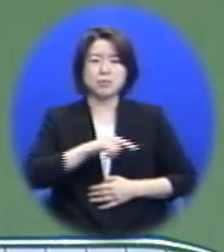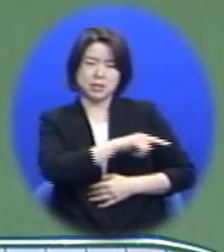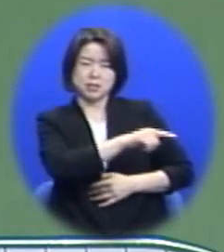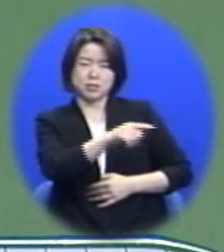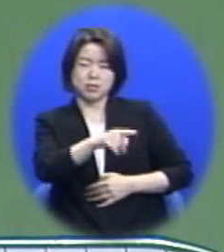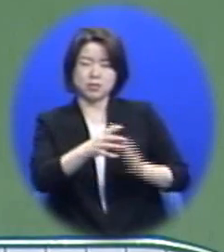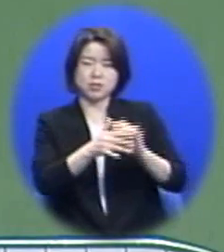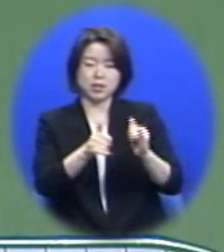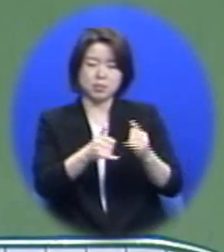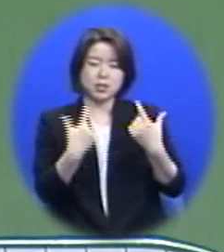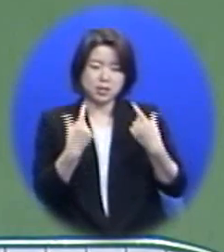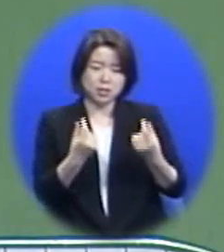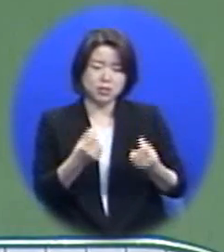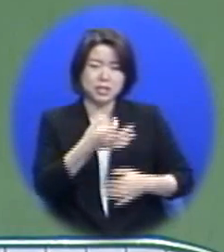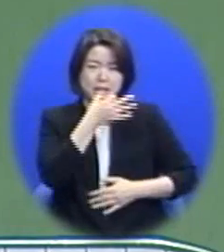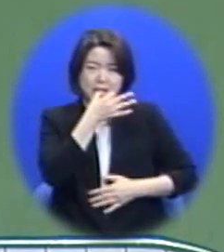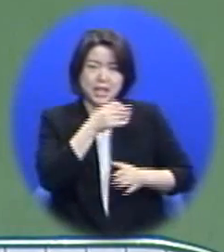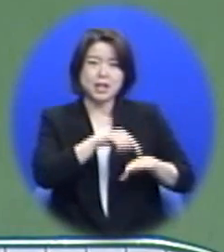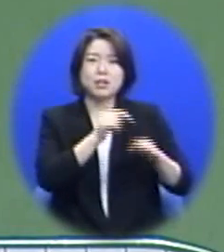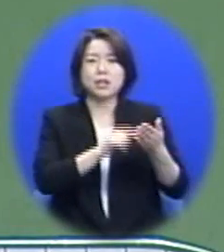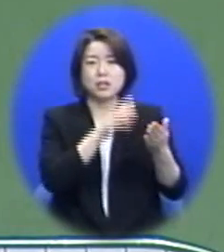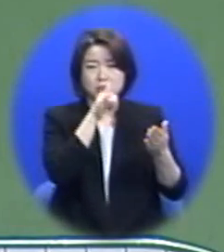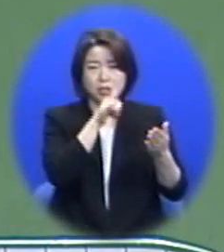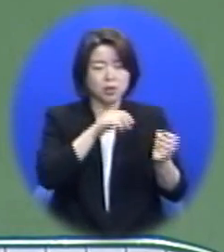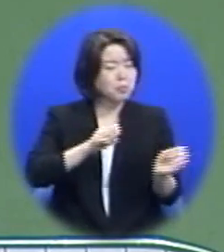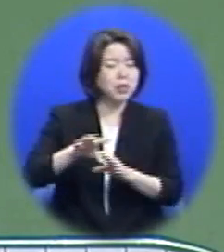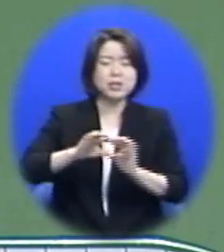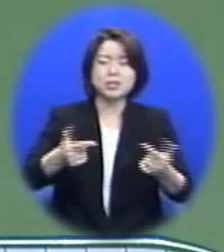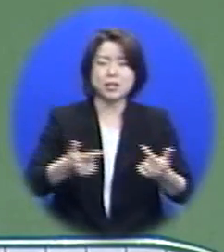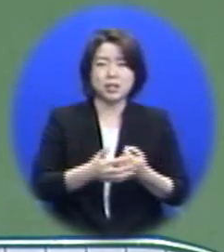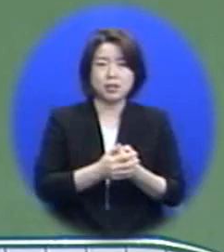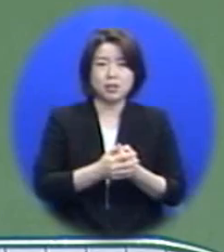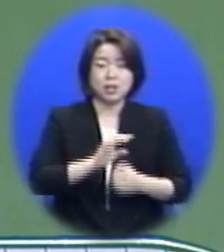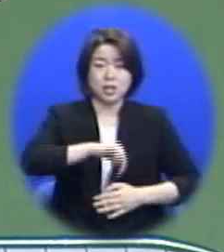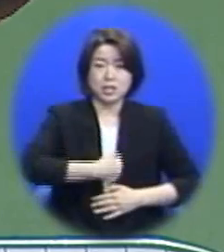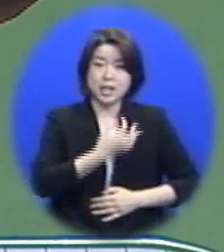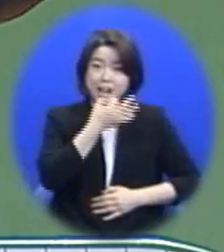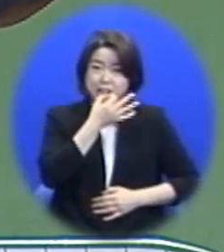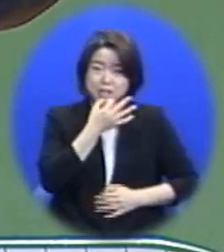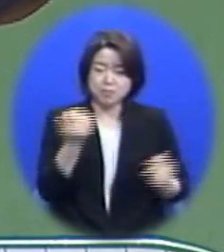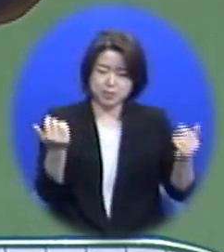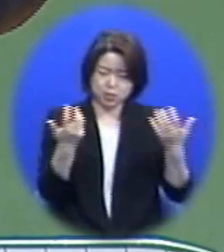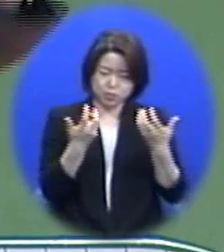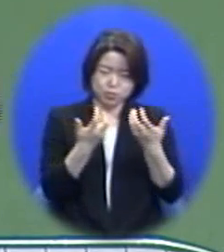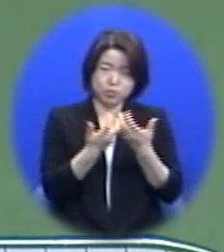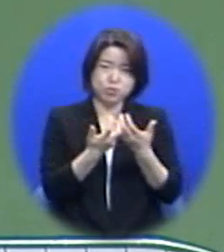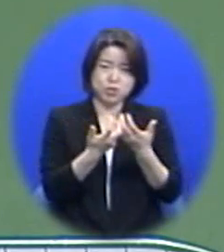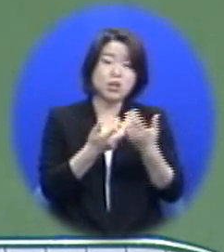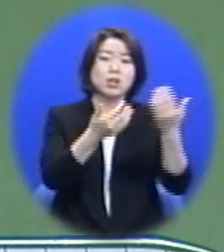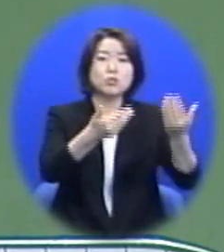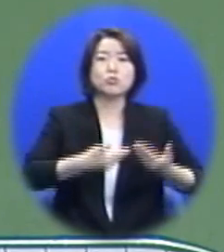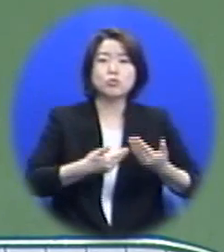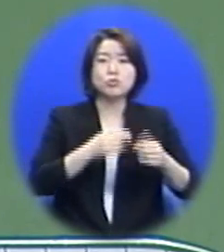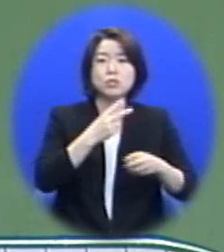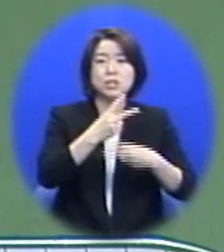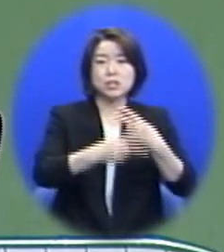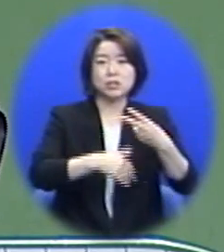있습니다 그 탐심을 버리지 않습니다 자기의 욕심을 충족시켜 주는 신이라고